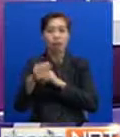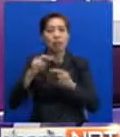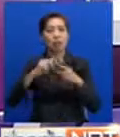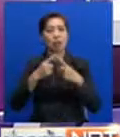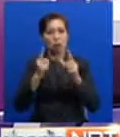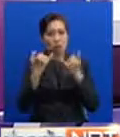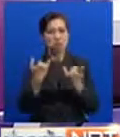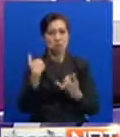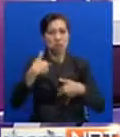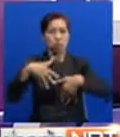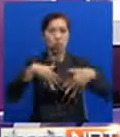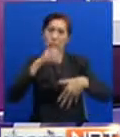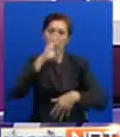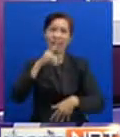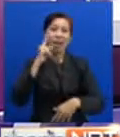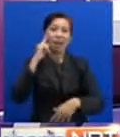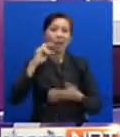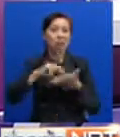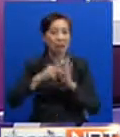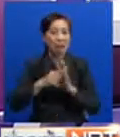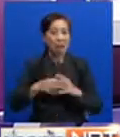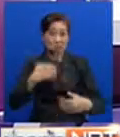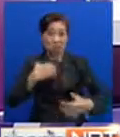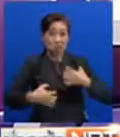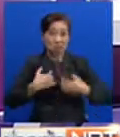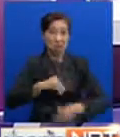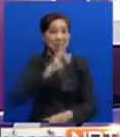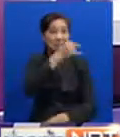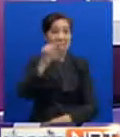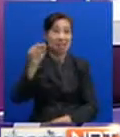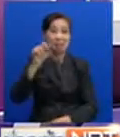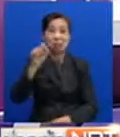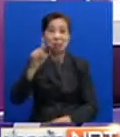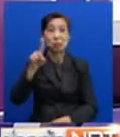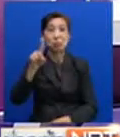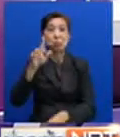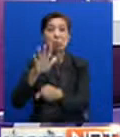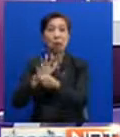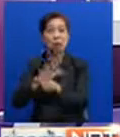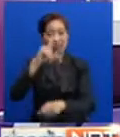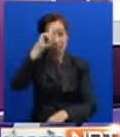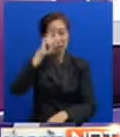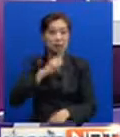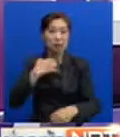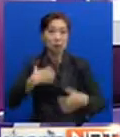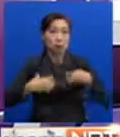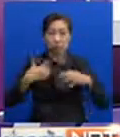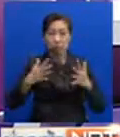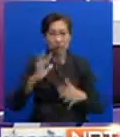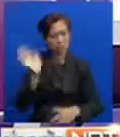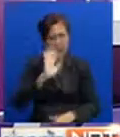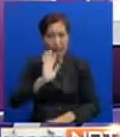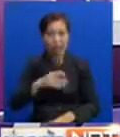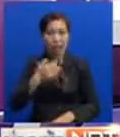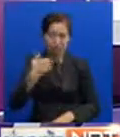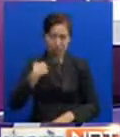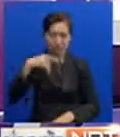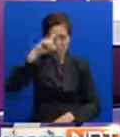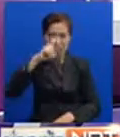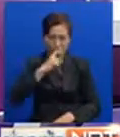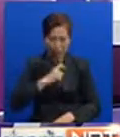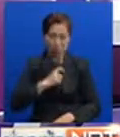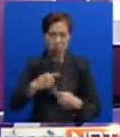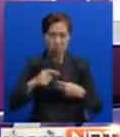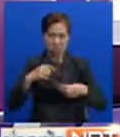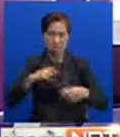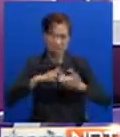ความเดือดร้อนเนี่ยมีทุกวันไม่ได้มีเฉพาะวันจันทร์ถึงศุกร์ซึ่งเป็นวันทำงานเท่านั้นวันเสาร์วันอาทิตย์วันหยุดราชการก็มีความเดือดร้อนเหมือนกันอาจจะอย